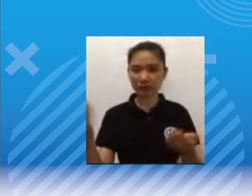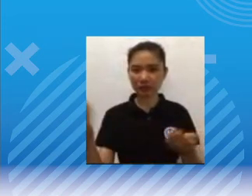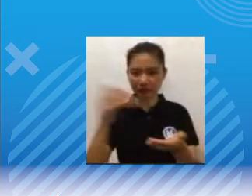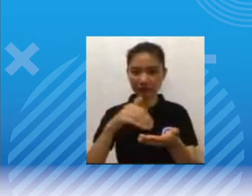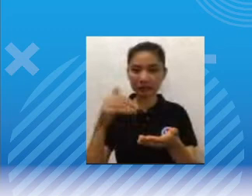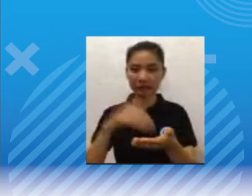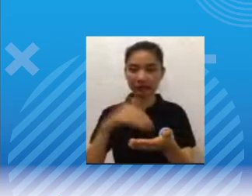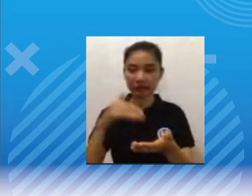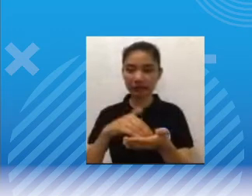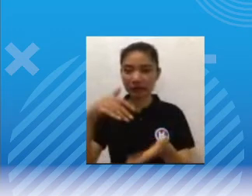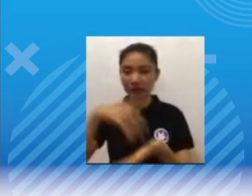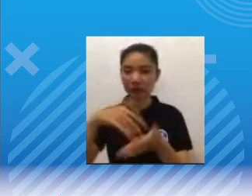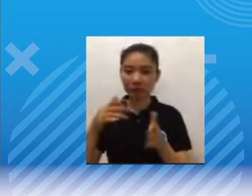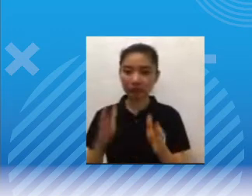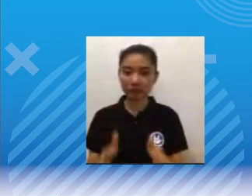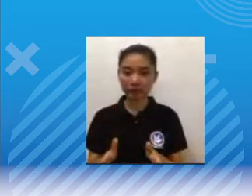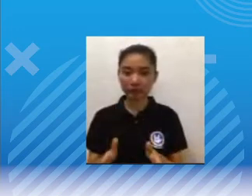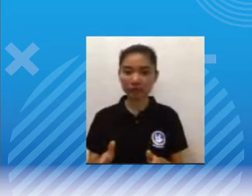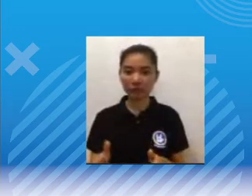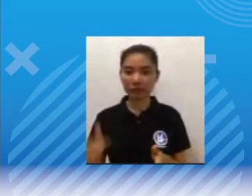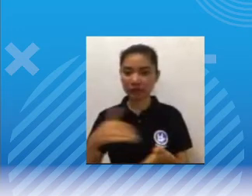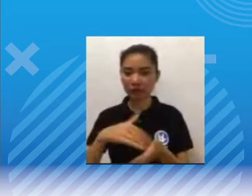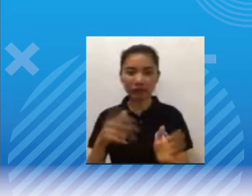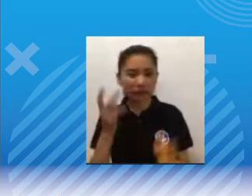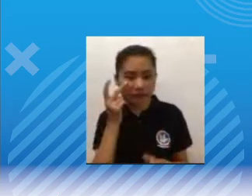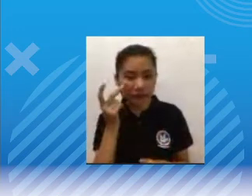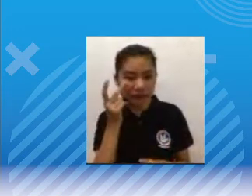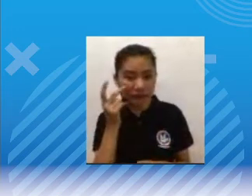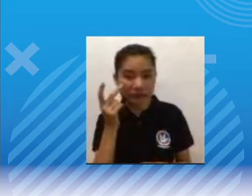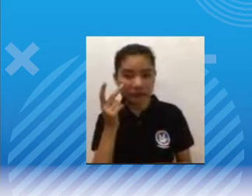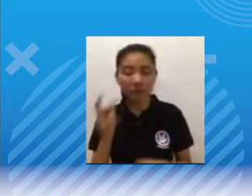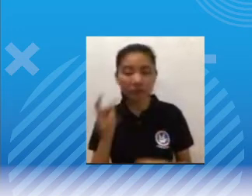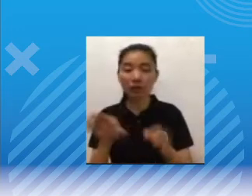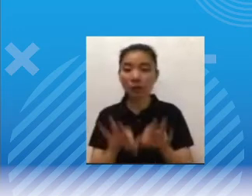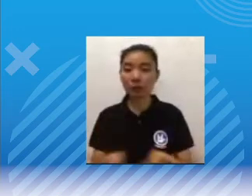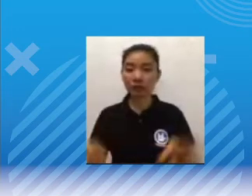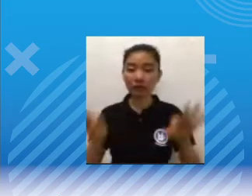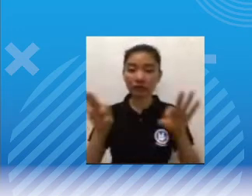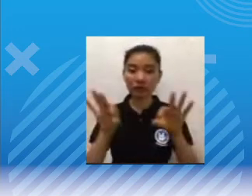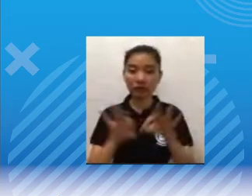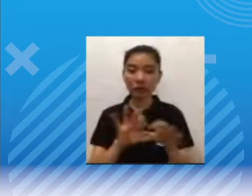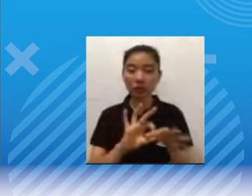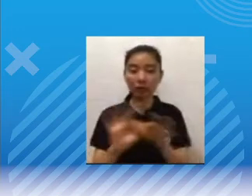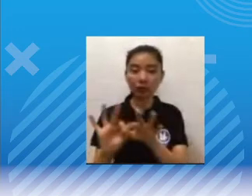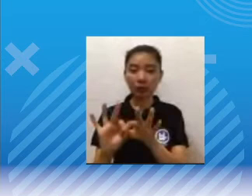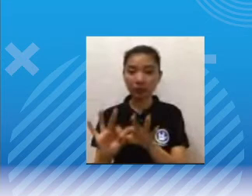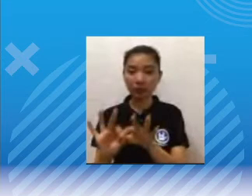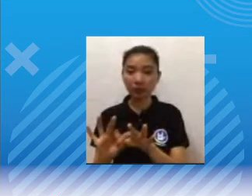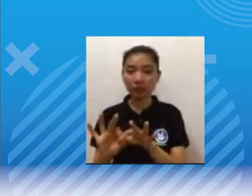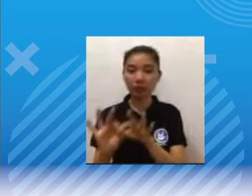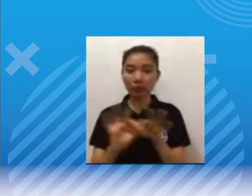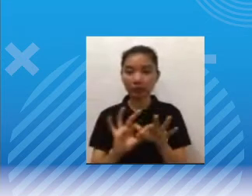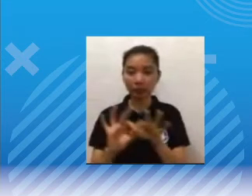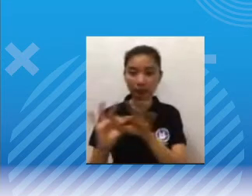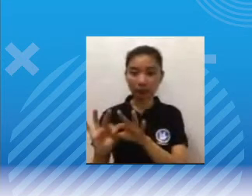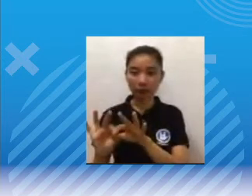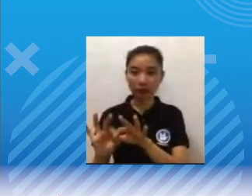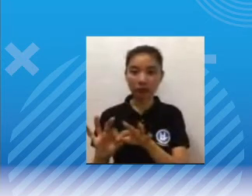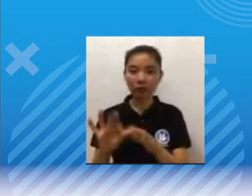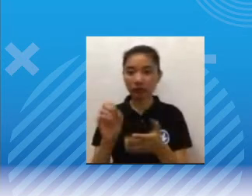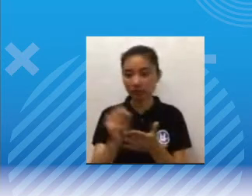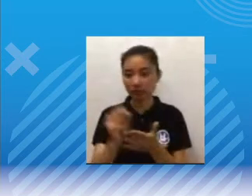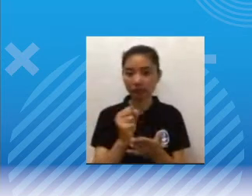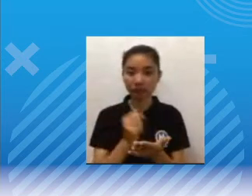makita ng mga bata yung importansya niya ng connection ng bawat aralin na ito, lalo na sa panahon